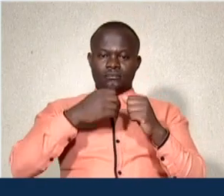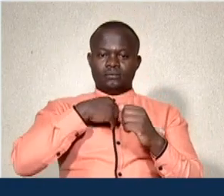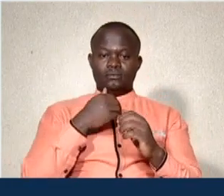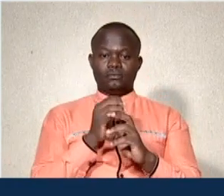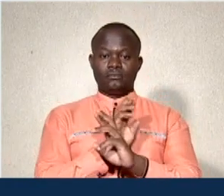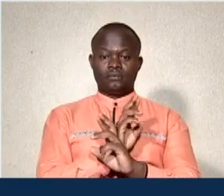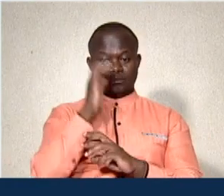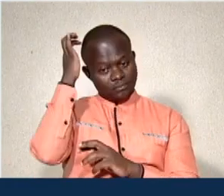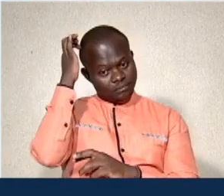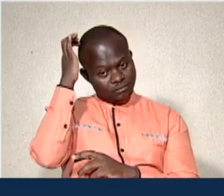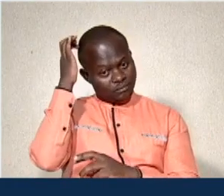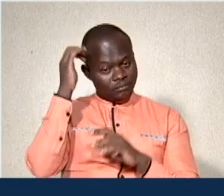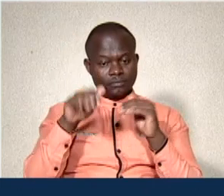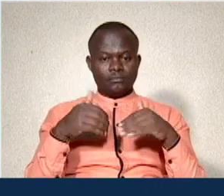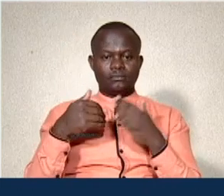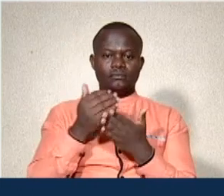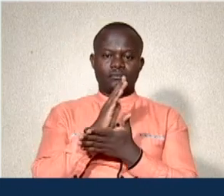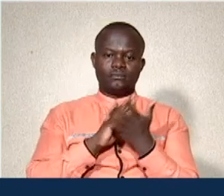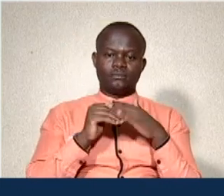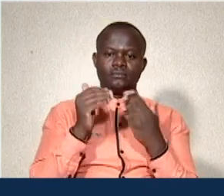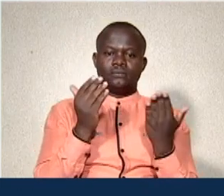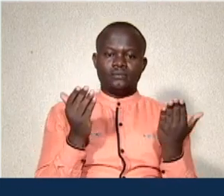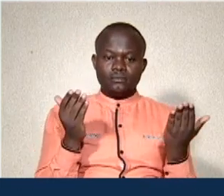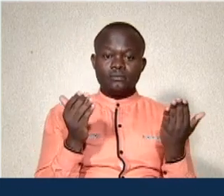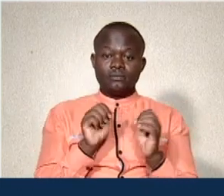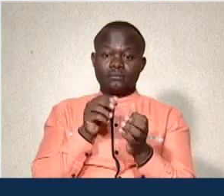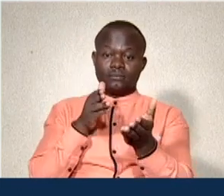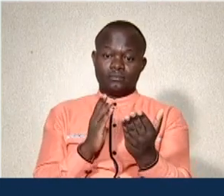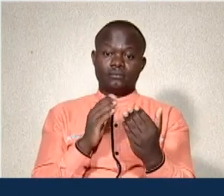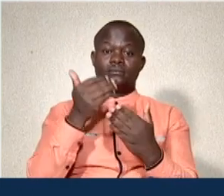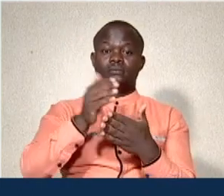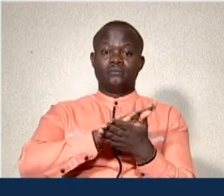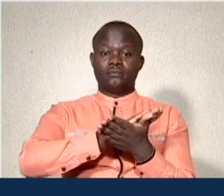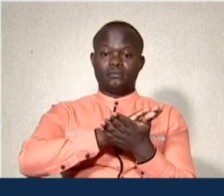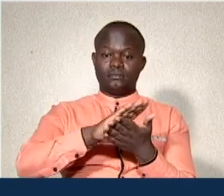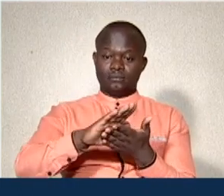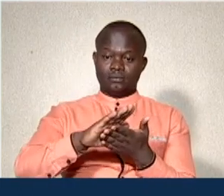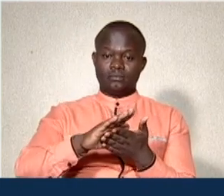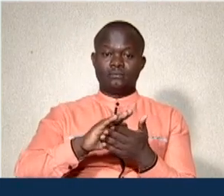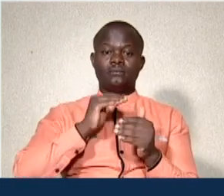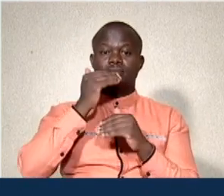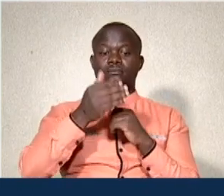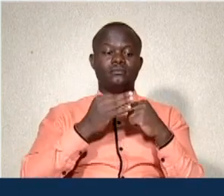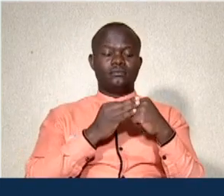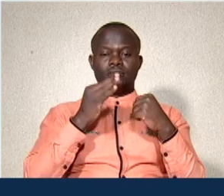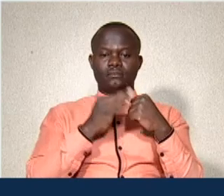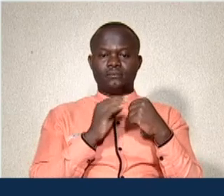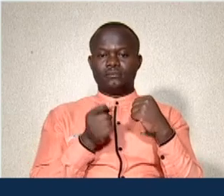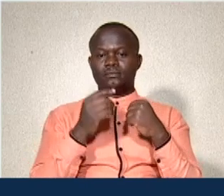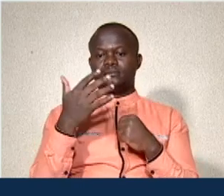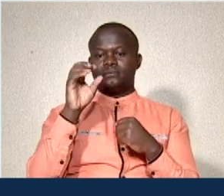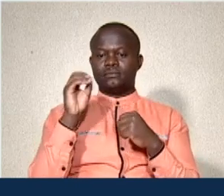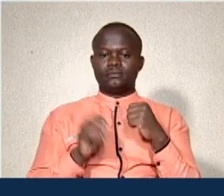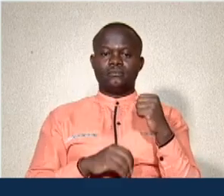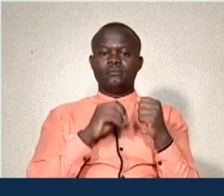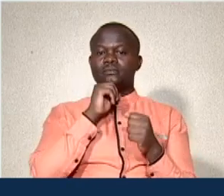aho bahuriye na Jenoside, bamwe bari barayikurikiranyweho barababarirwa, noneho 88.5%